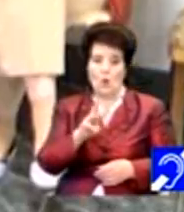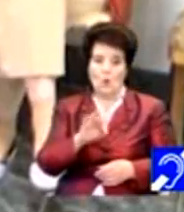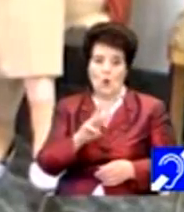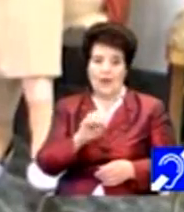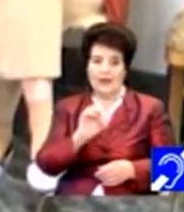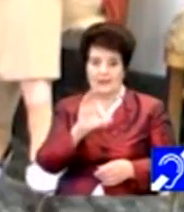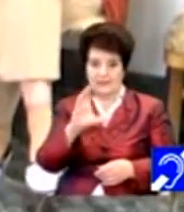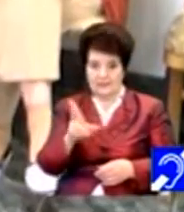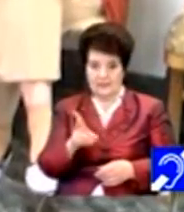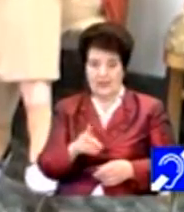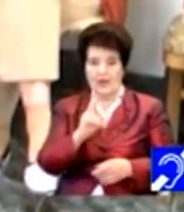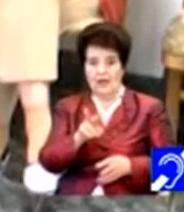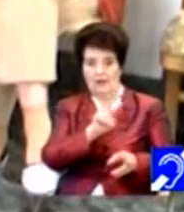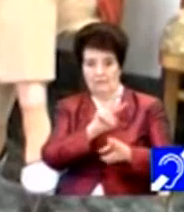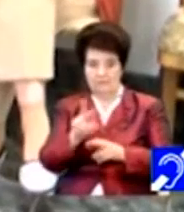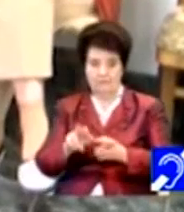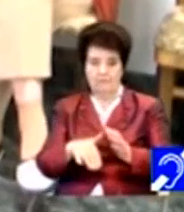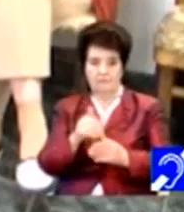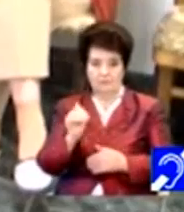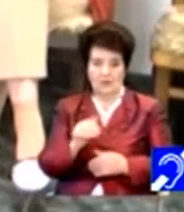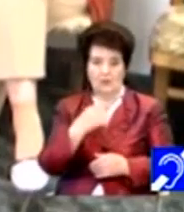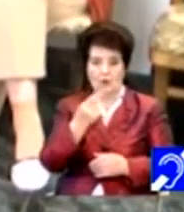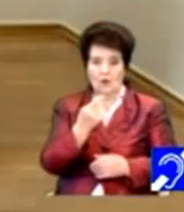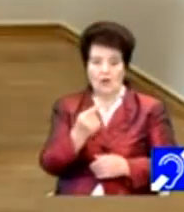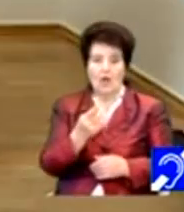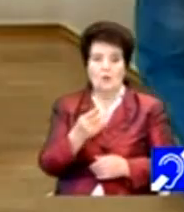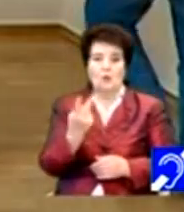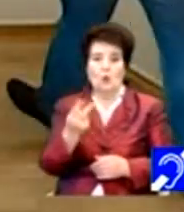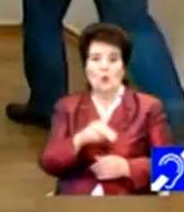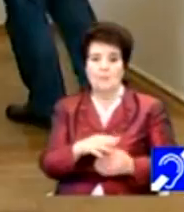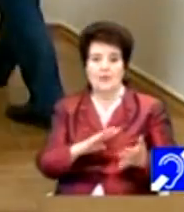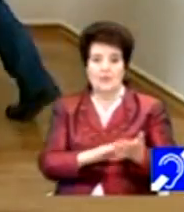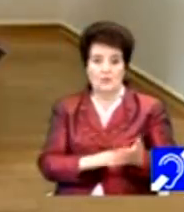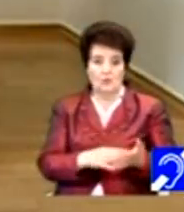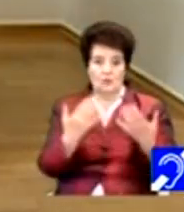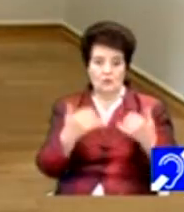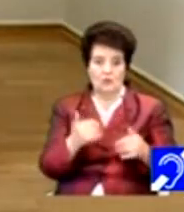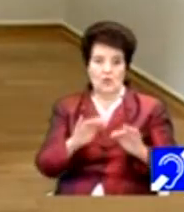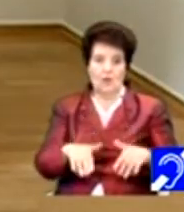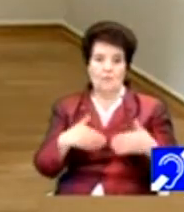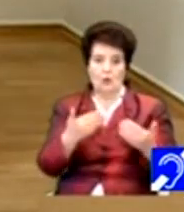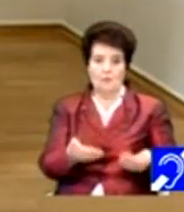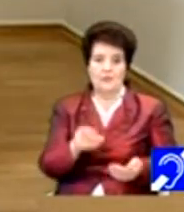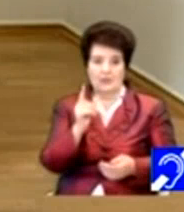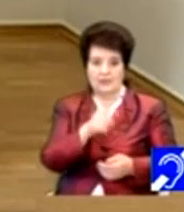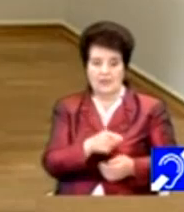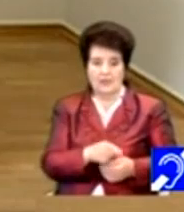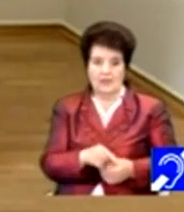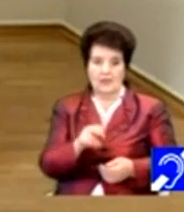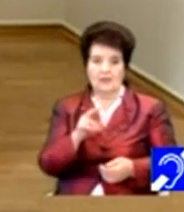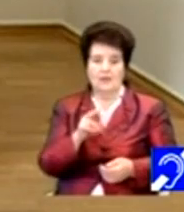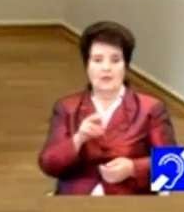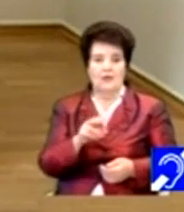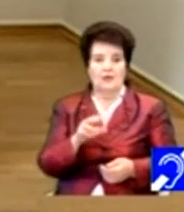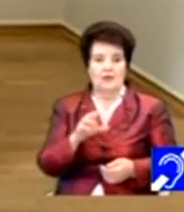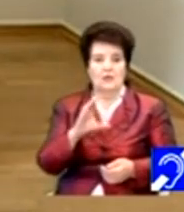care se ocupă cu observarea scrutinelor încă din anul 2009, se arată stupefiați de propunerea venită de la PSRM.